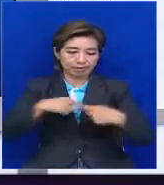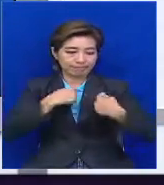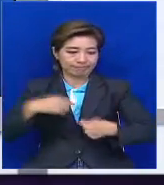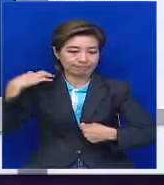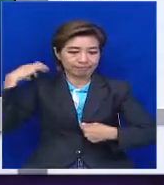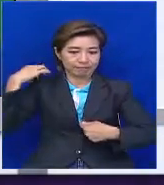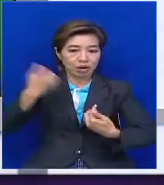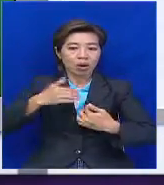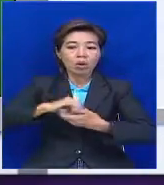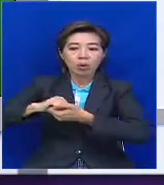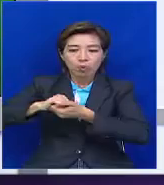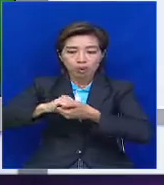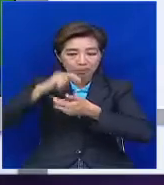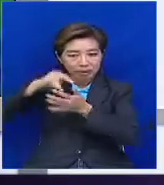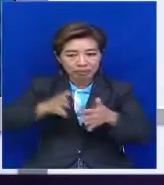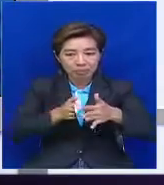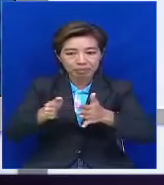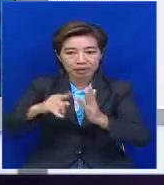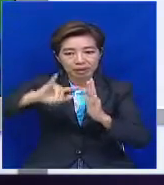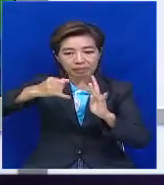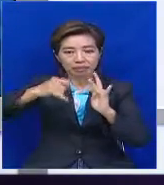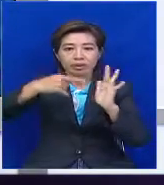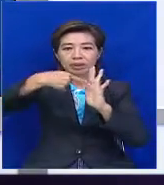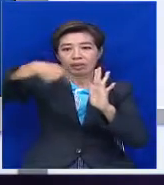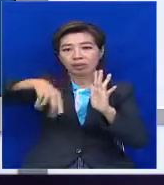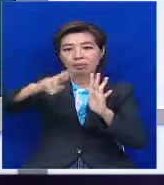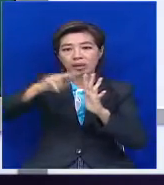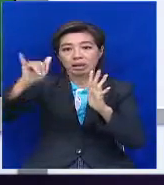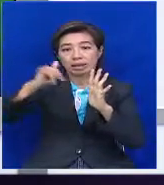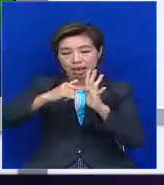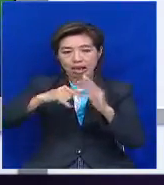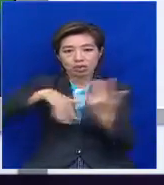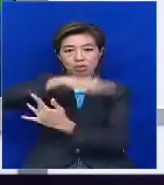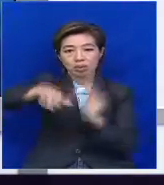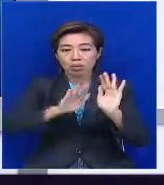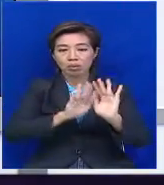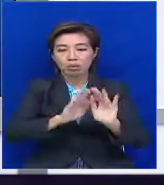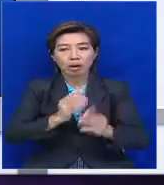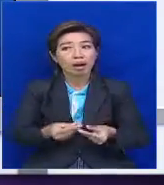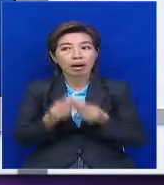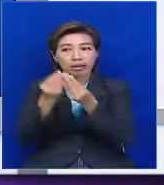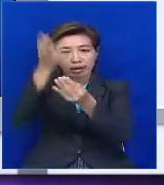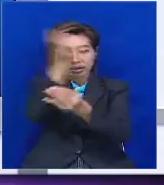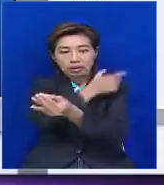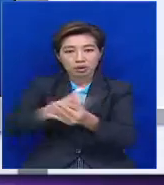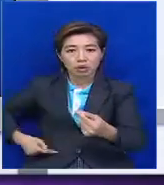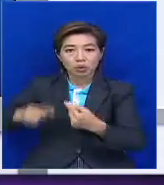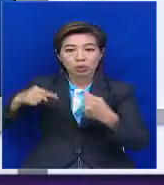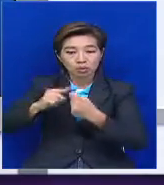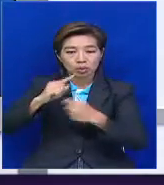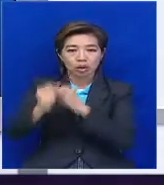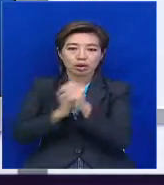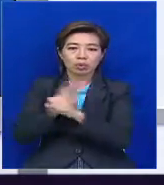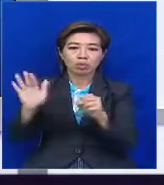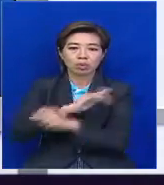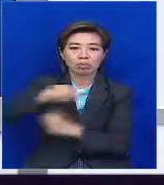อนุรักษ์เจ้าพระยารักษาสิ่งแวดล้อมน้อมถวายมหาราชินีในในโอกาสพระราชพิธีมหามงคลเฉลิมพระชนพรรษา 7รอบ 12